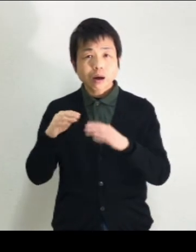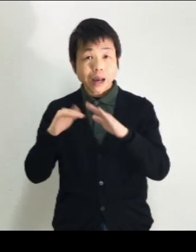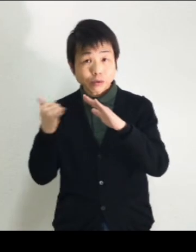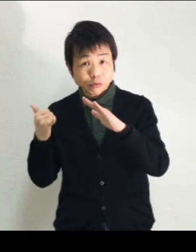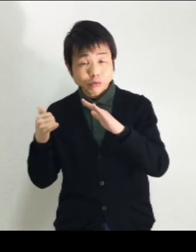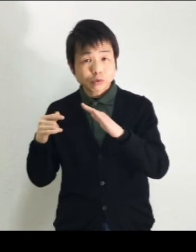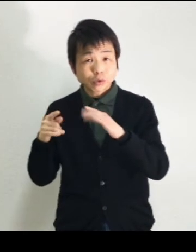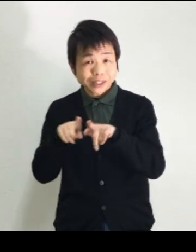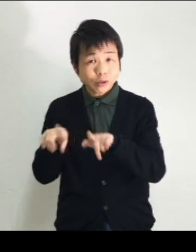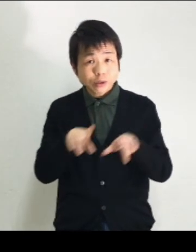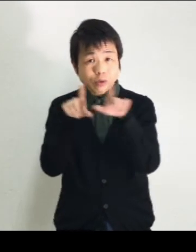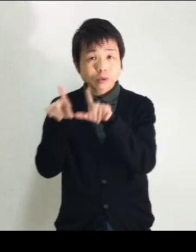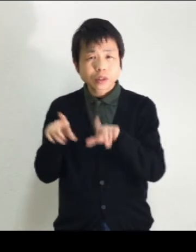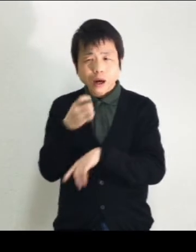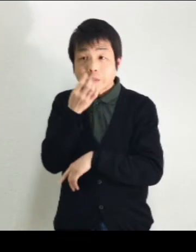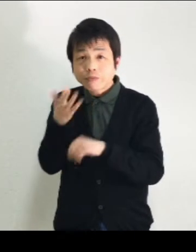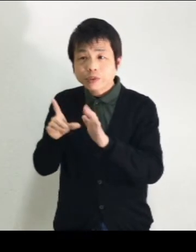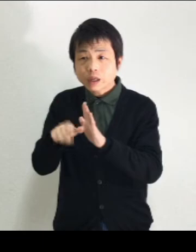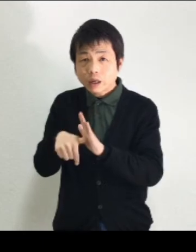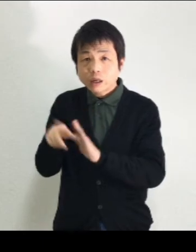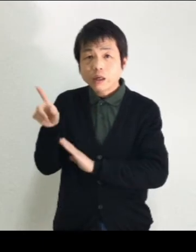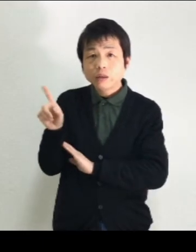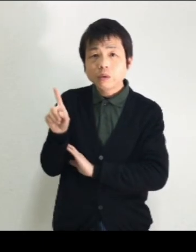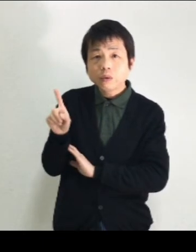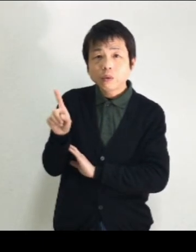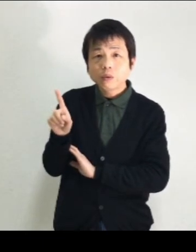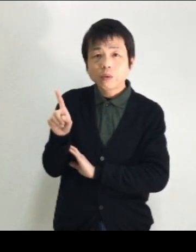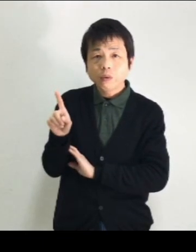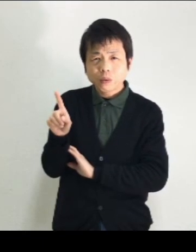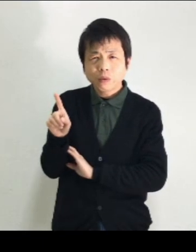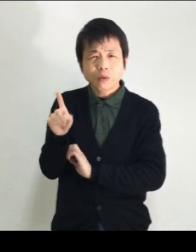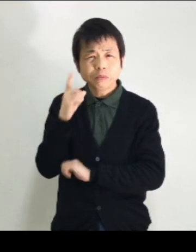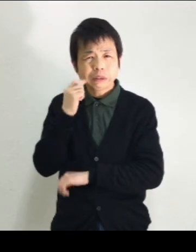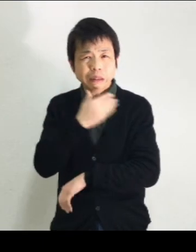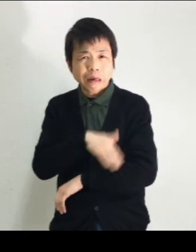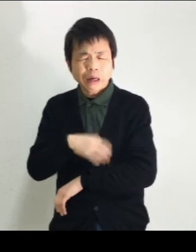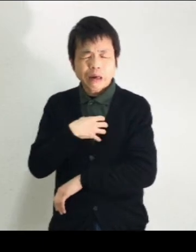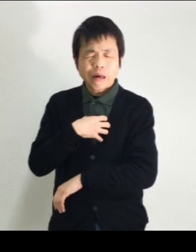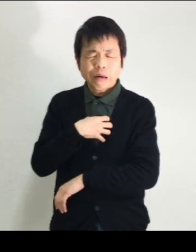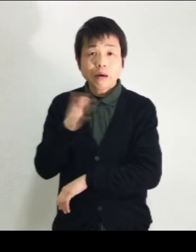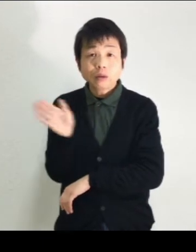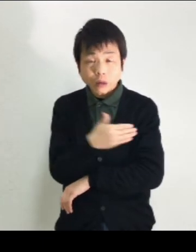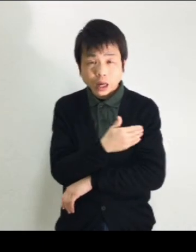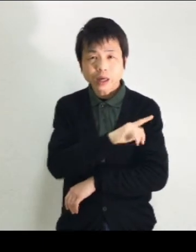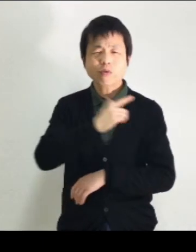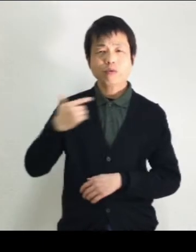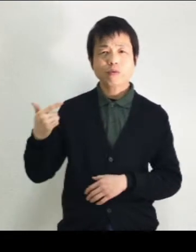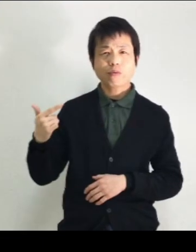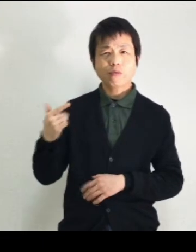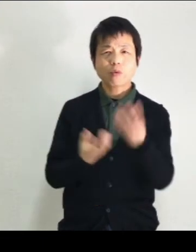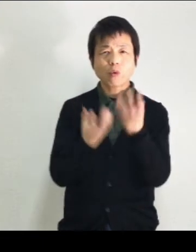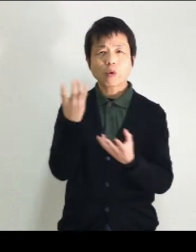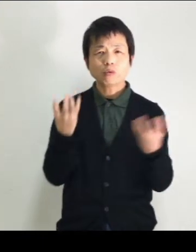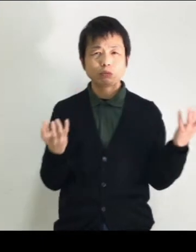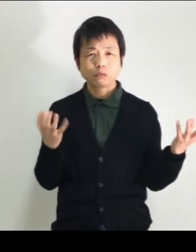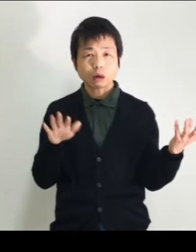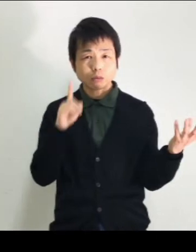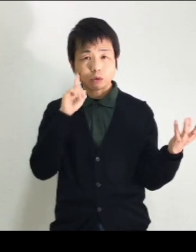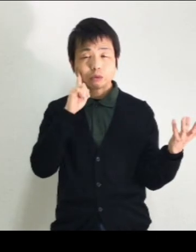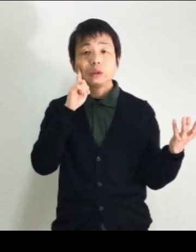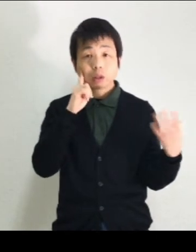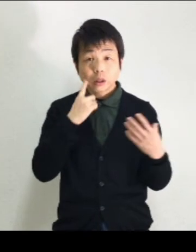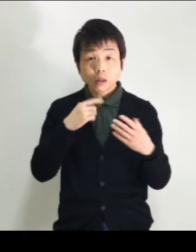んでいて言ったらどうしたら、施設送りになってしまうかもしれないとか、まあいろいろ出てくると思うんですけれ